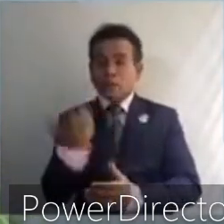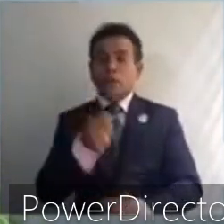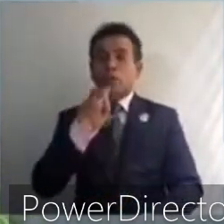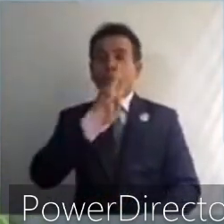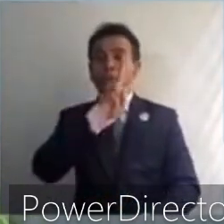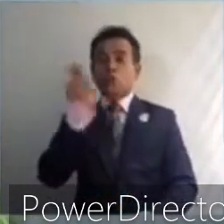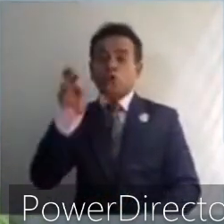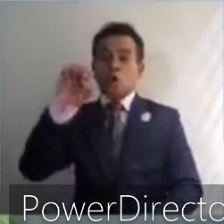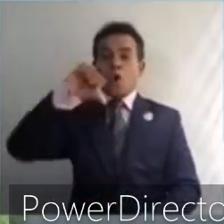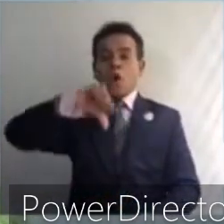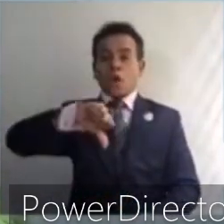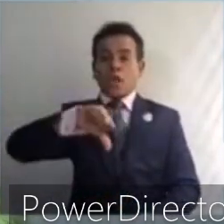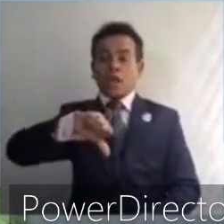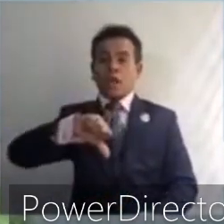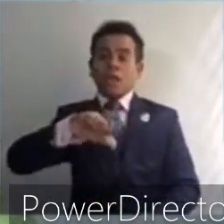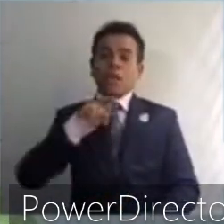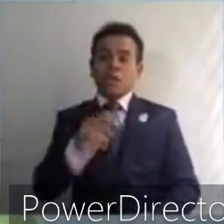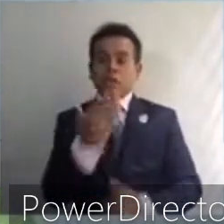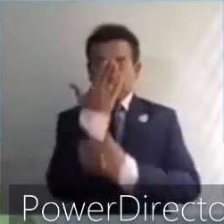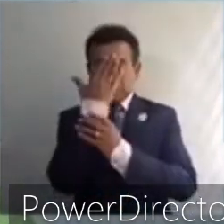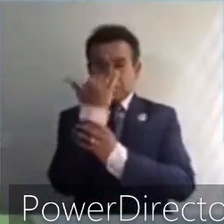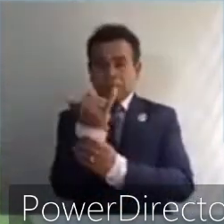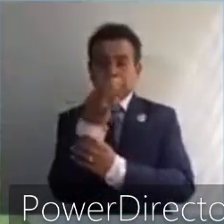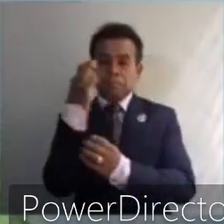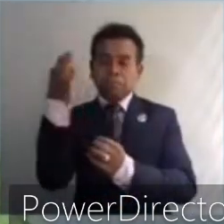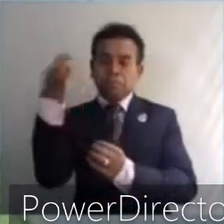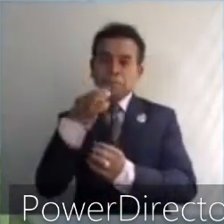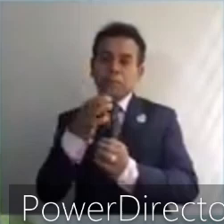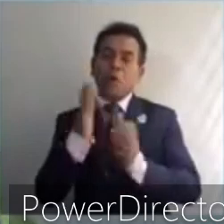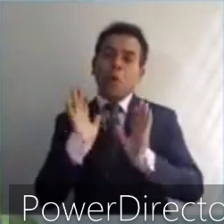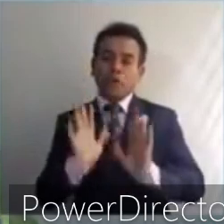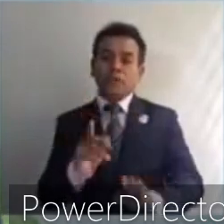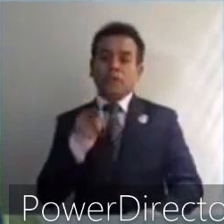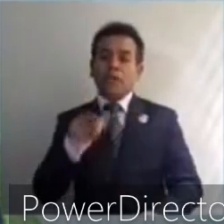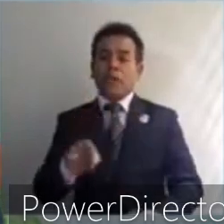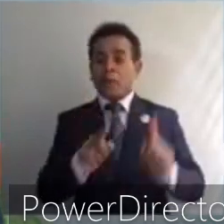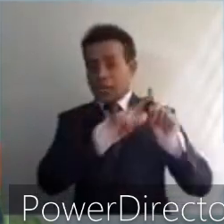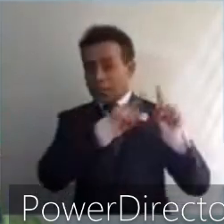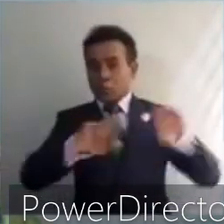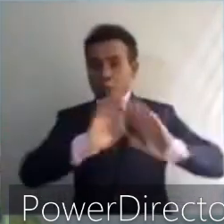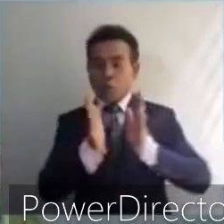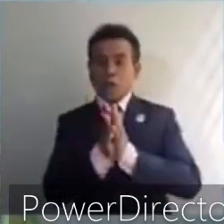এবং সর্বমোট আক্রান্ত ব্যক্তি 1012 জন।